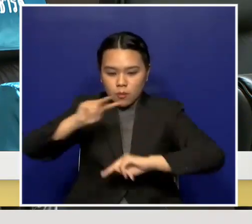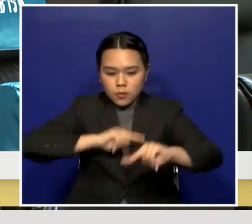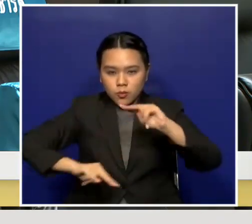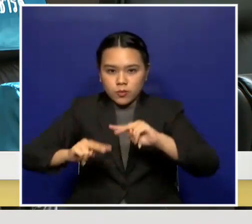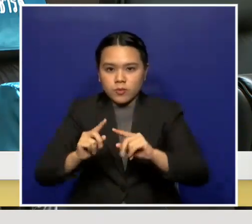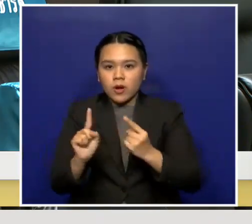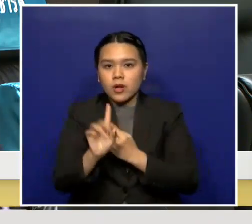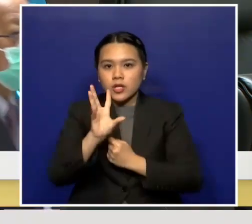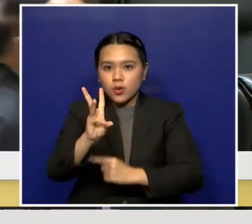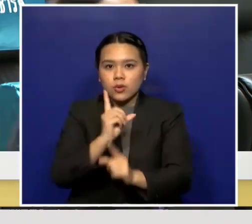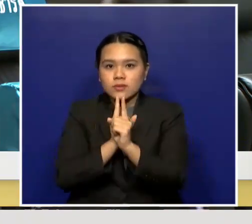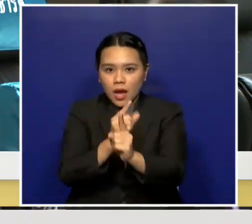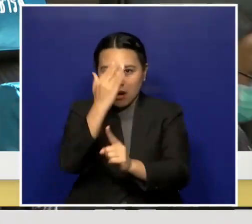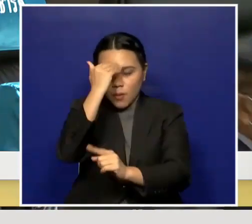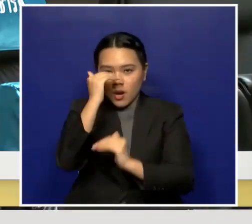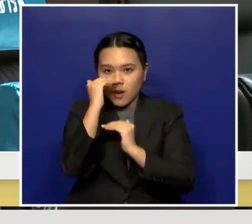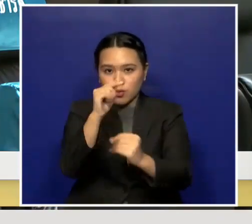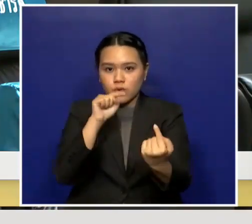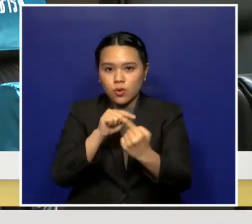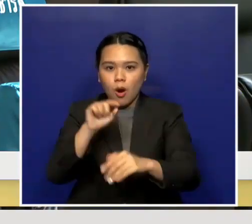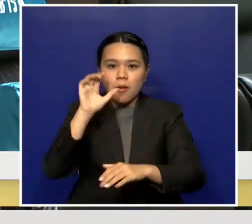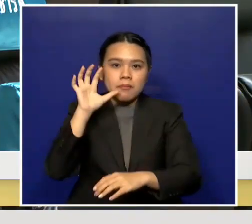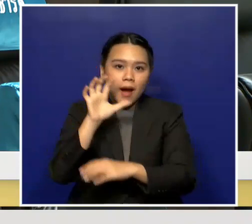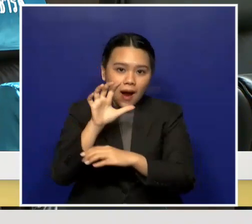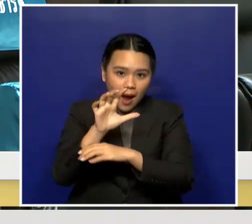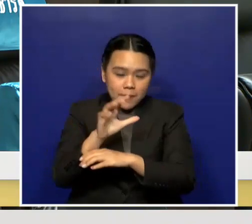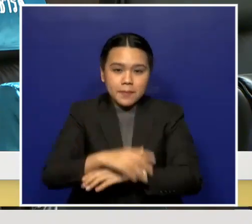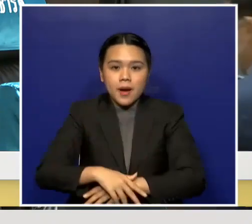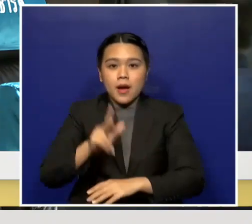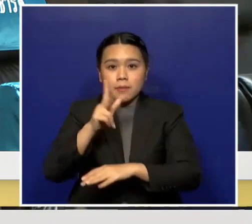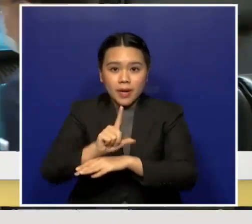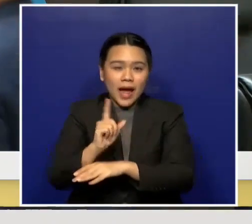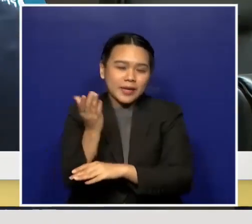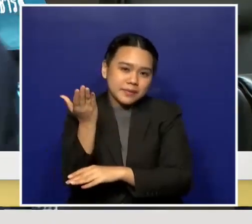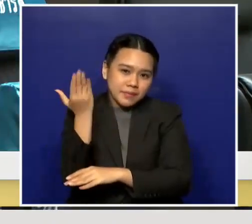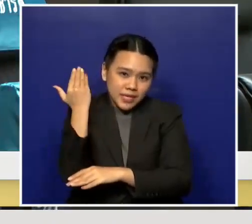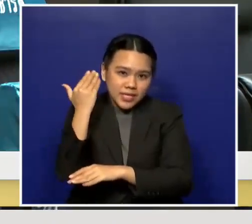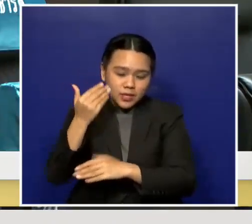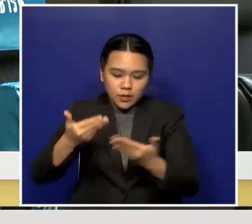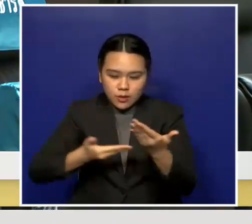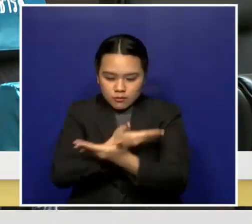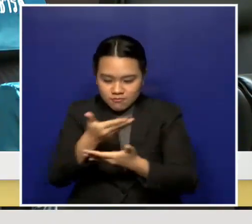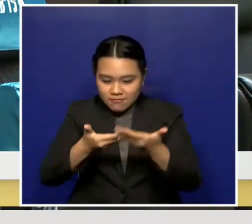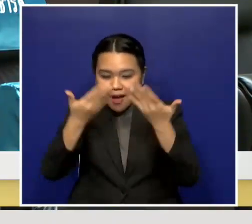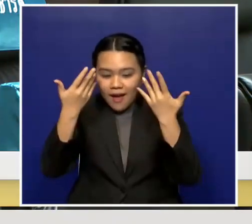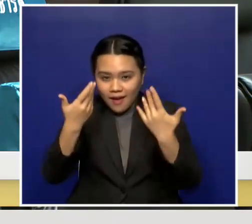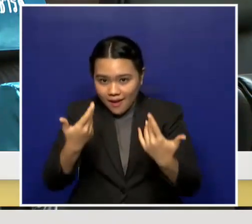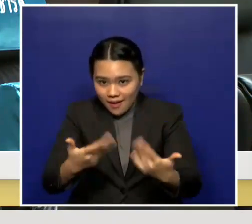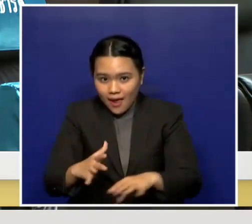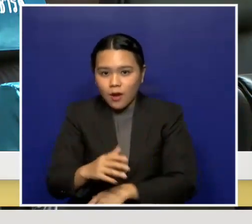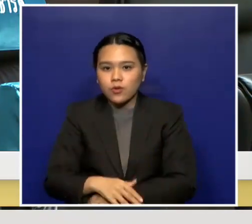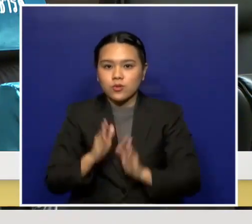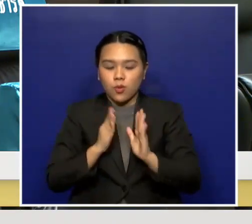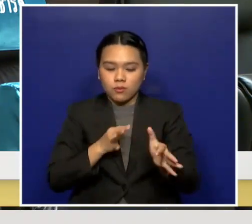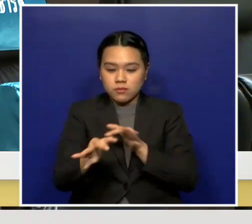ก็คือตามที่กำหนดไว้ในข้อบังคับก็คือท่านประธานได้วินิจฉัยไว้เมื่อกี้แล้วนะฮะว่าไม่ให้ผู้อภิปราย